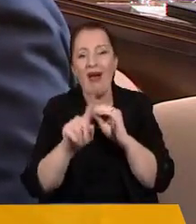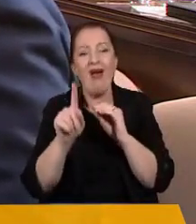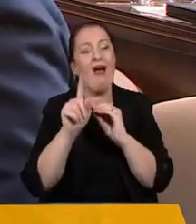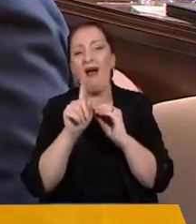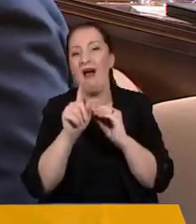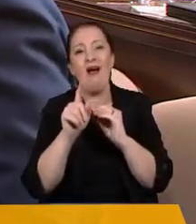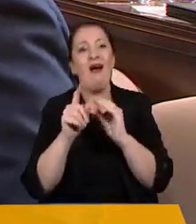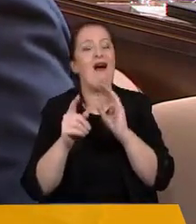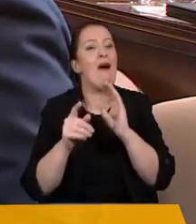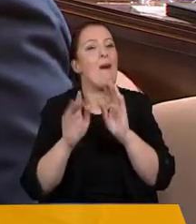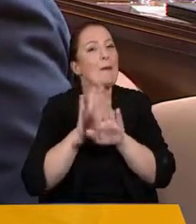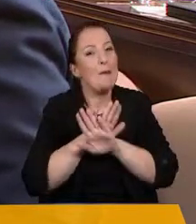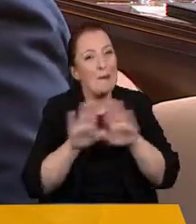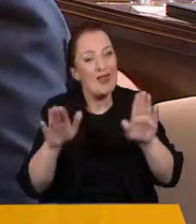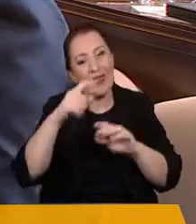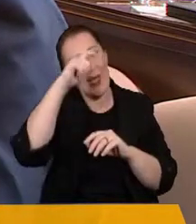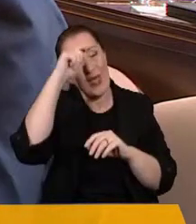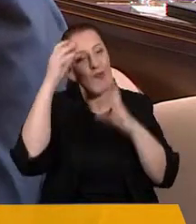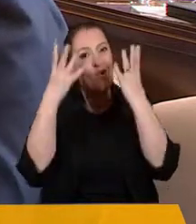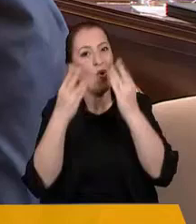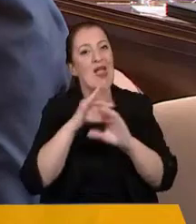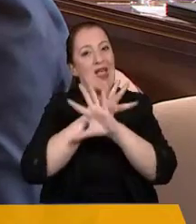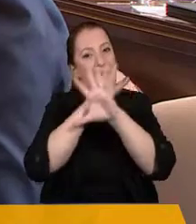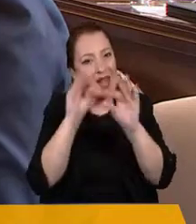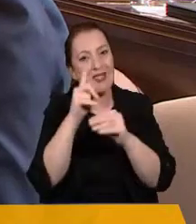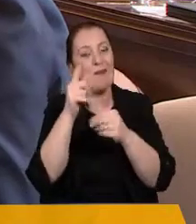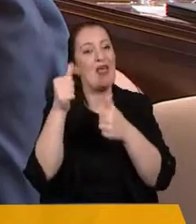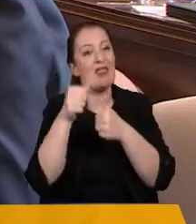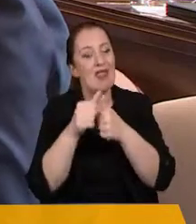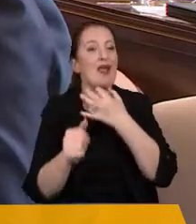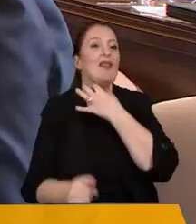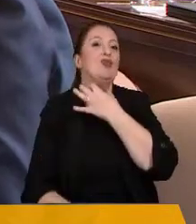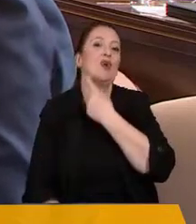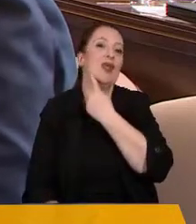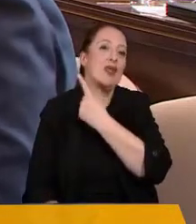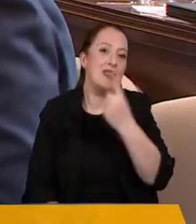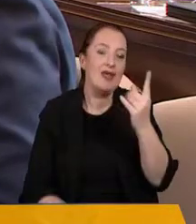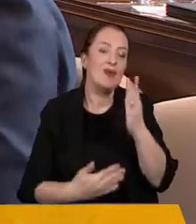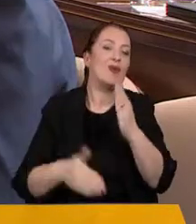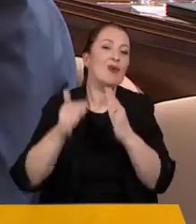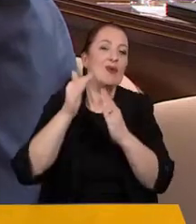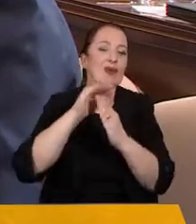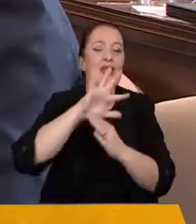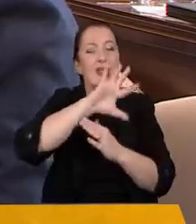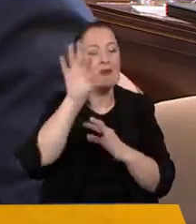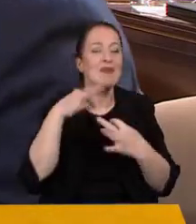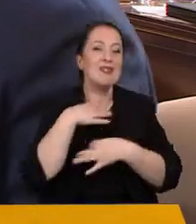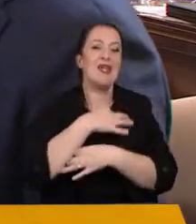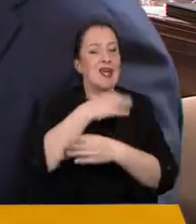sayfalarındaki yerini aldı. Emeği geçen herkese bir kez daha teşekkür eder. Yüce heyetinizi sevgi ve saygılarımla selamlıyorum.